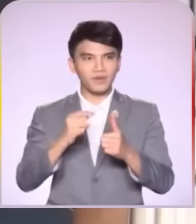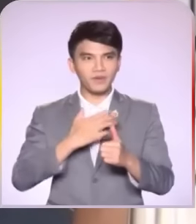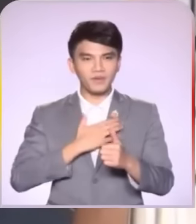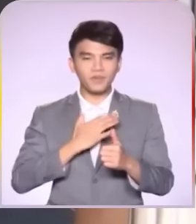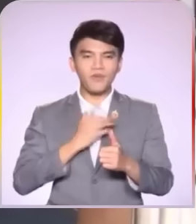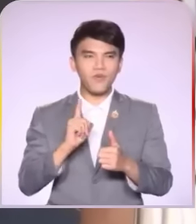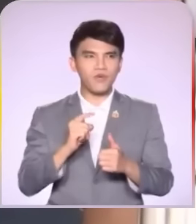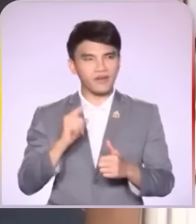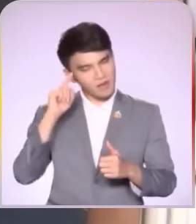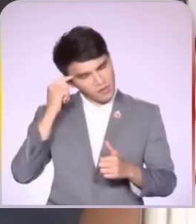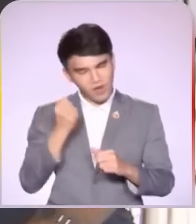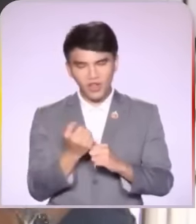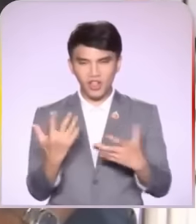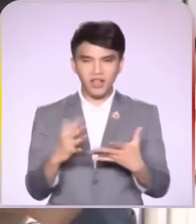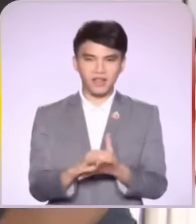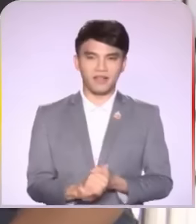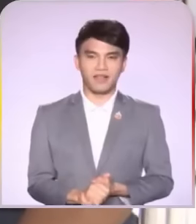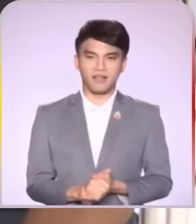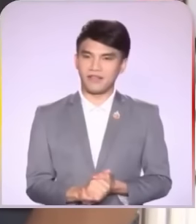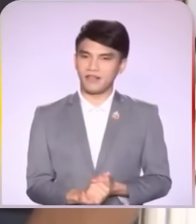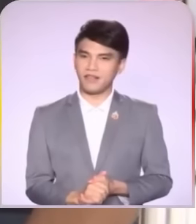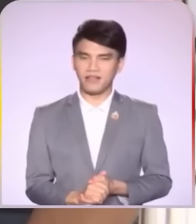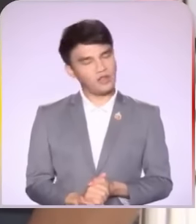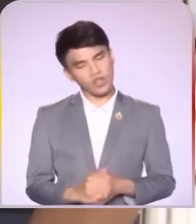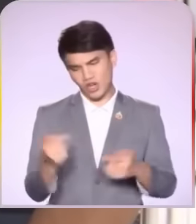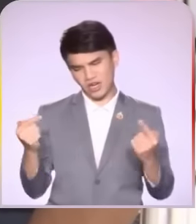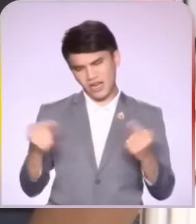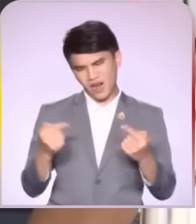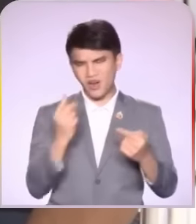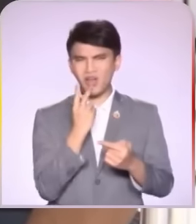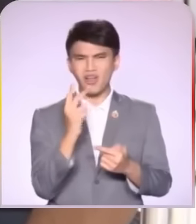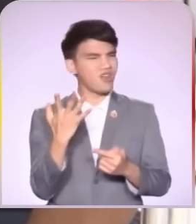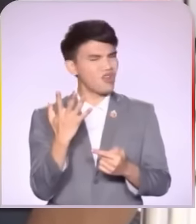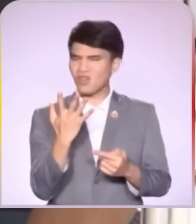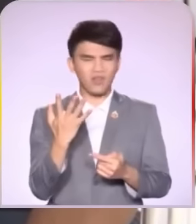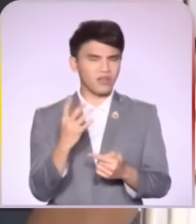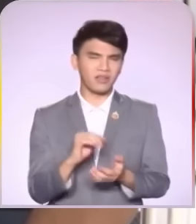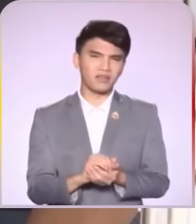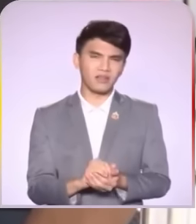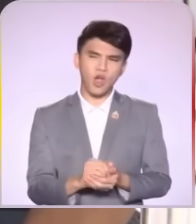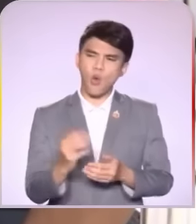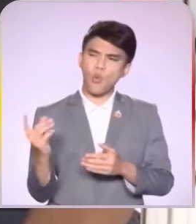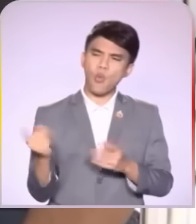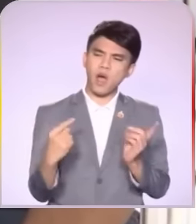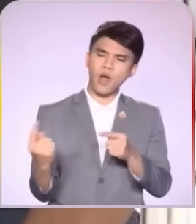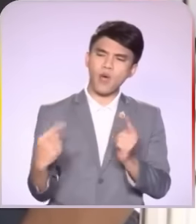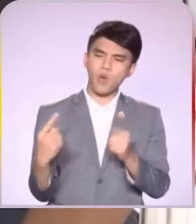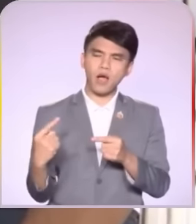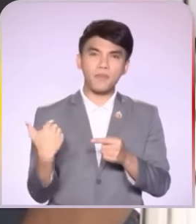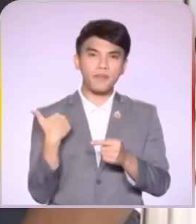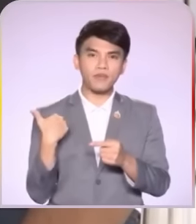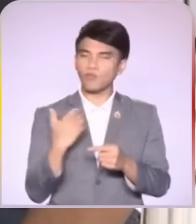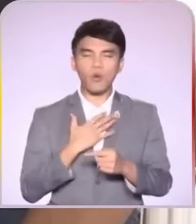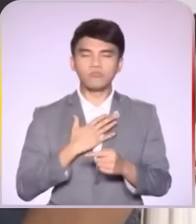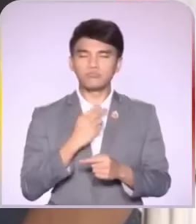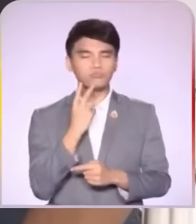แม่งกันแล้วเราก็ไม่รู้ว่าเขาอย่างไรกัน เคยเห็นเขาทะเลาะกันไหมลุง ไม่เคยนะ ไม่เคยเห็นใช่ไหมเคยเห็นเขาด่ากันไหม ฮะตัวผ